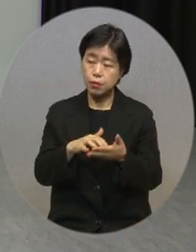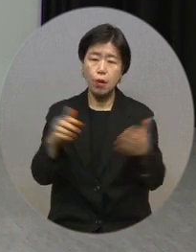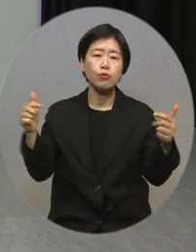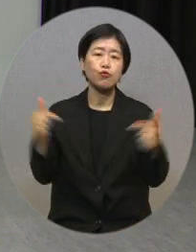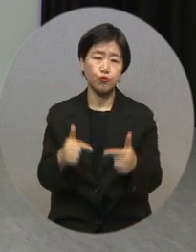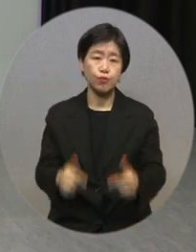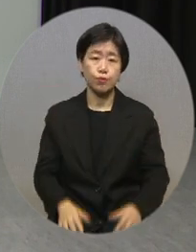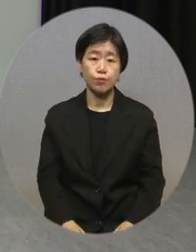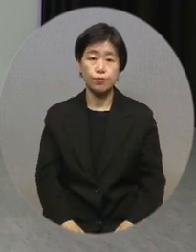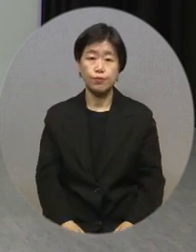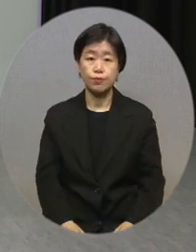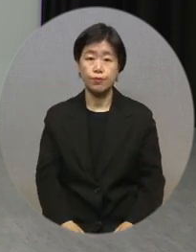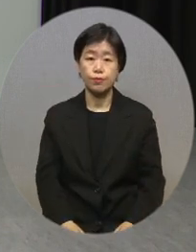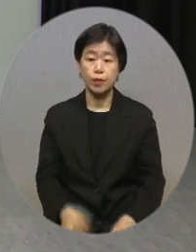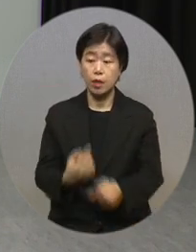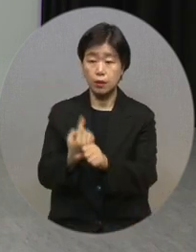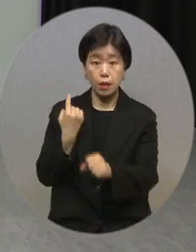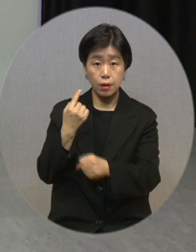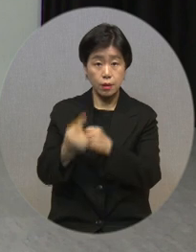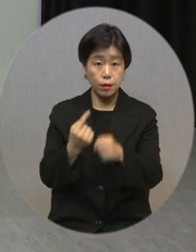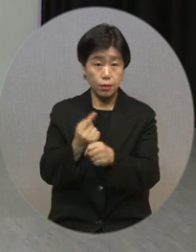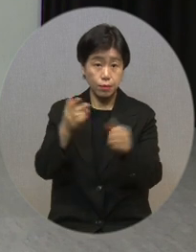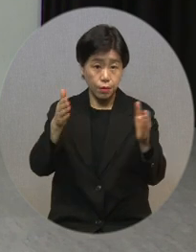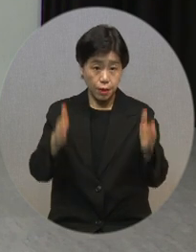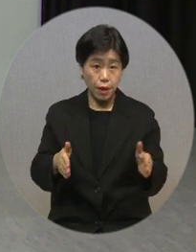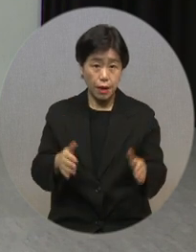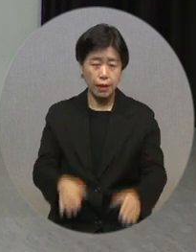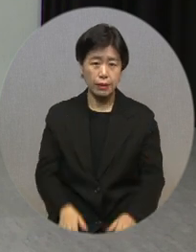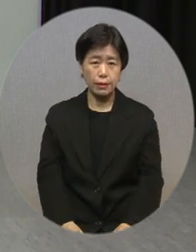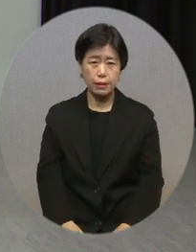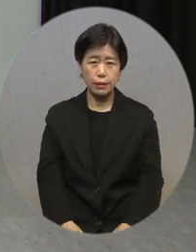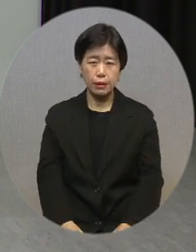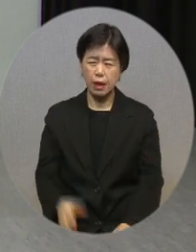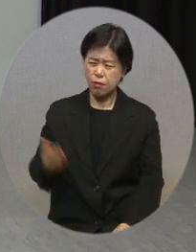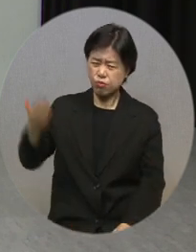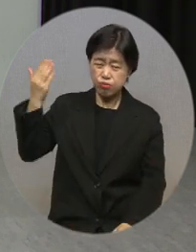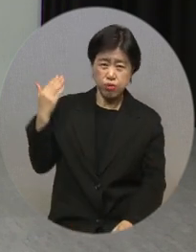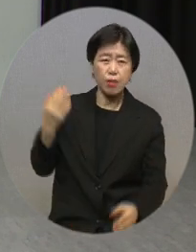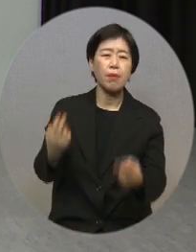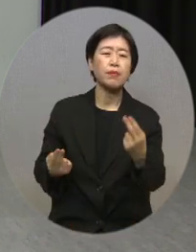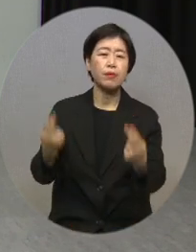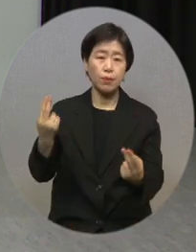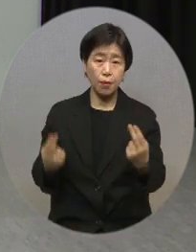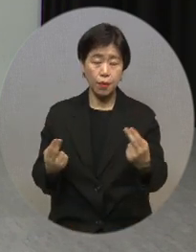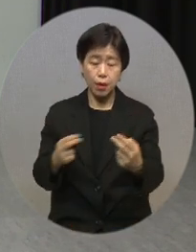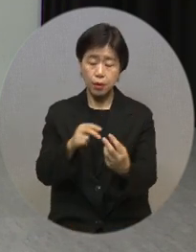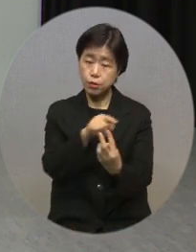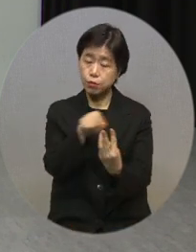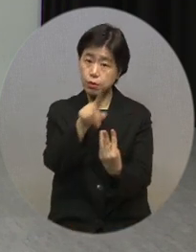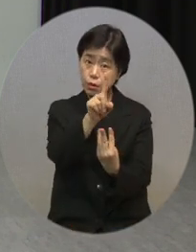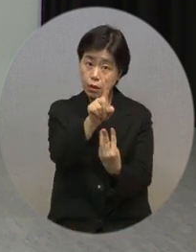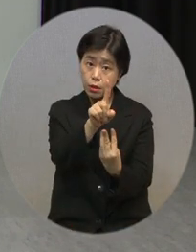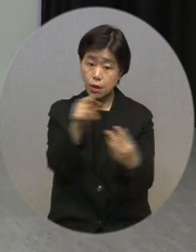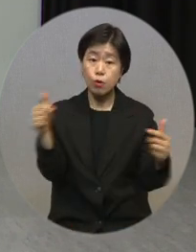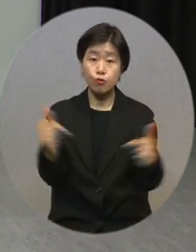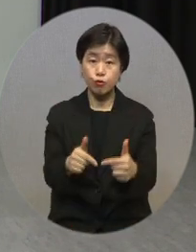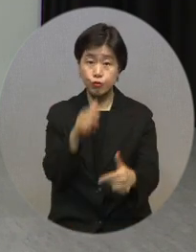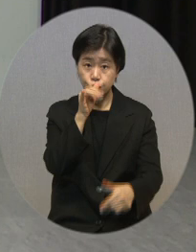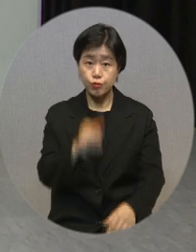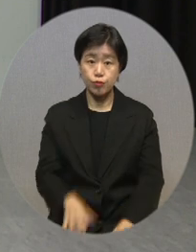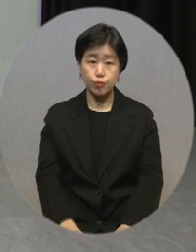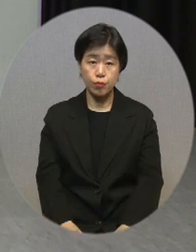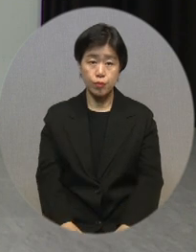노동 손실일수가 작년 한 해 동안 역대 정부의 한 3분의 1 수준으로 확 떨어졌습니다. 와. 또 파업